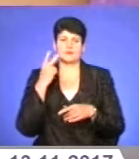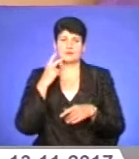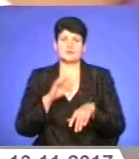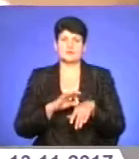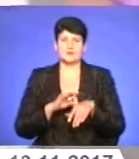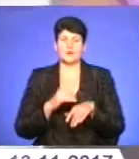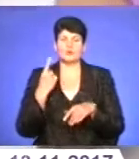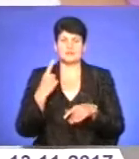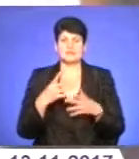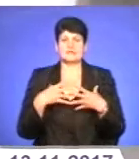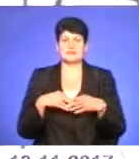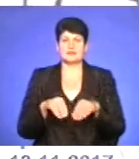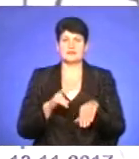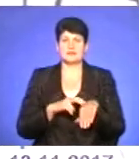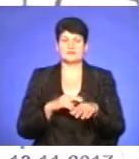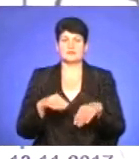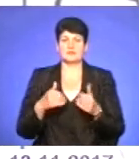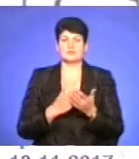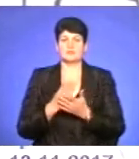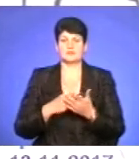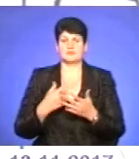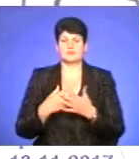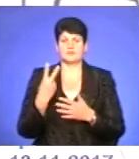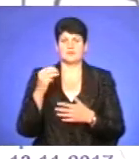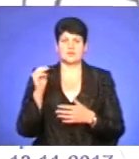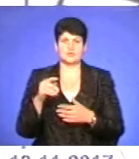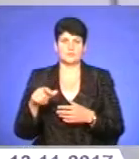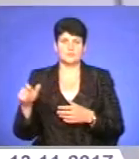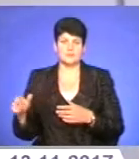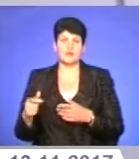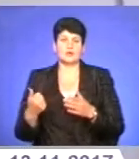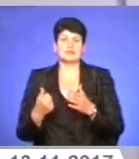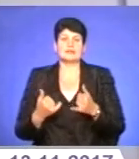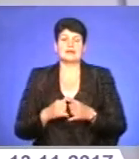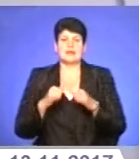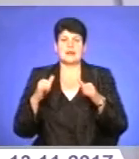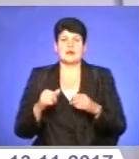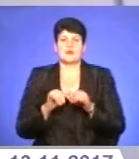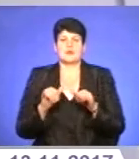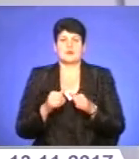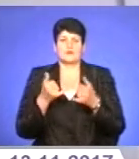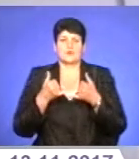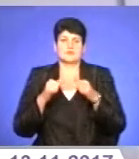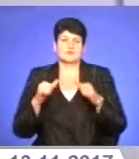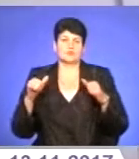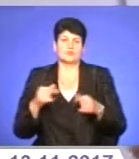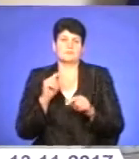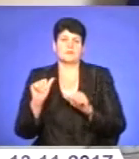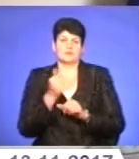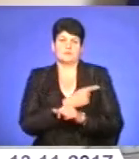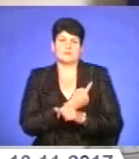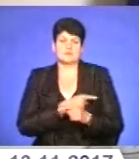сімейний лікар надаватиме послуги близько 2 тисячам пацієнтів. Також для розвитку первинної ланки медицини на Тернопільщині вже запланували